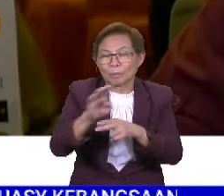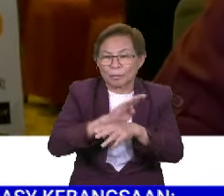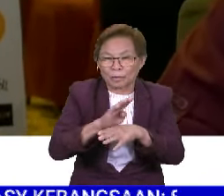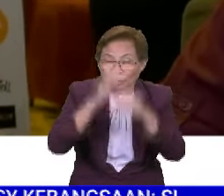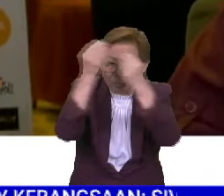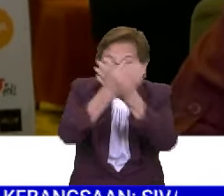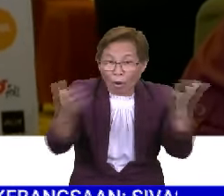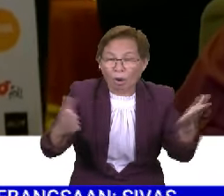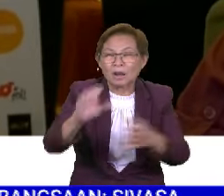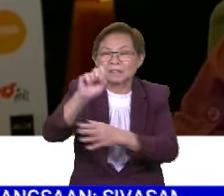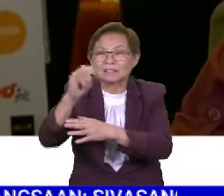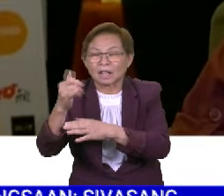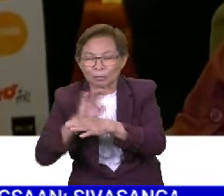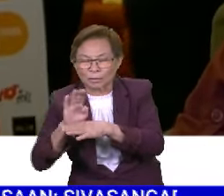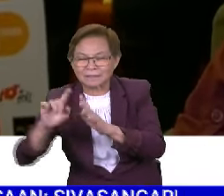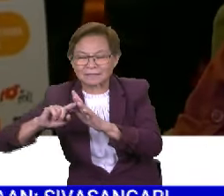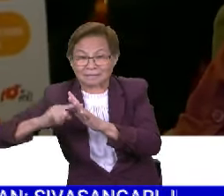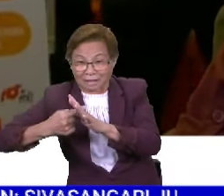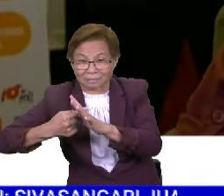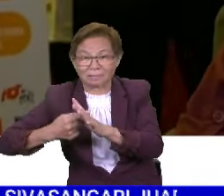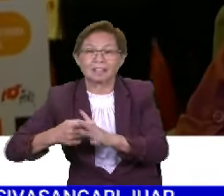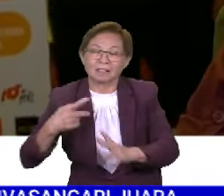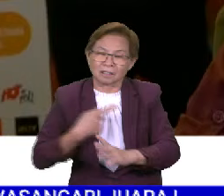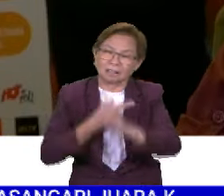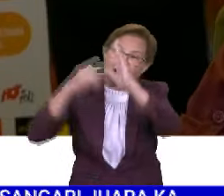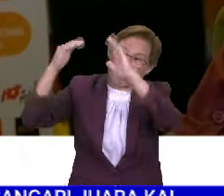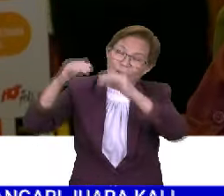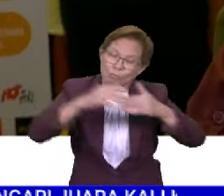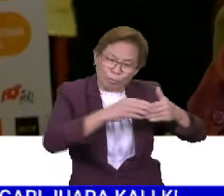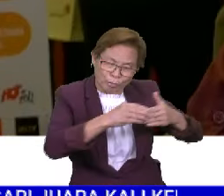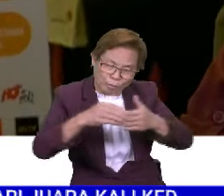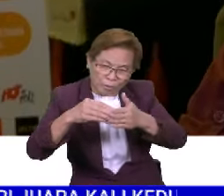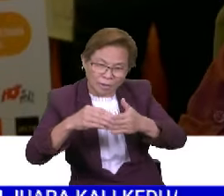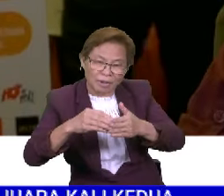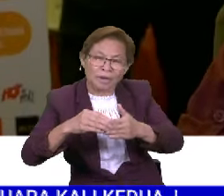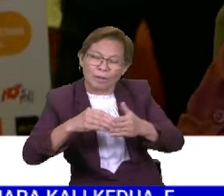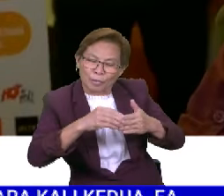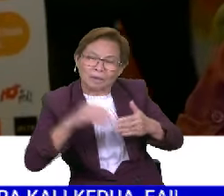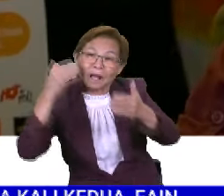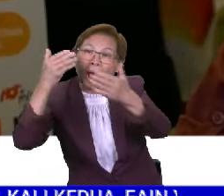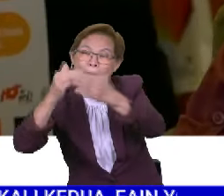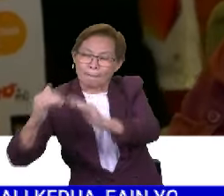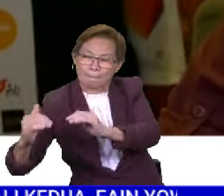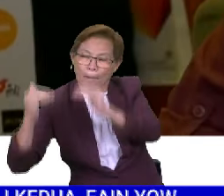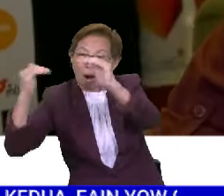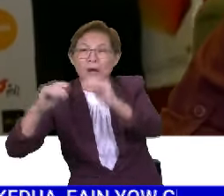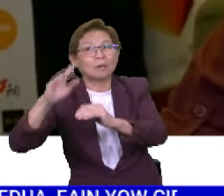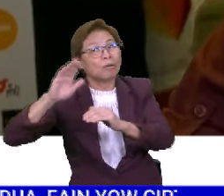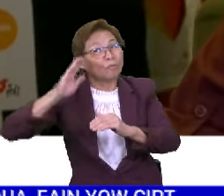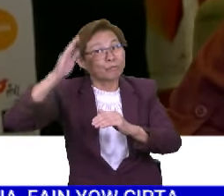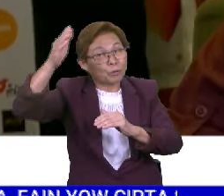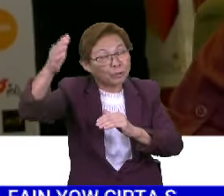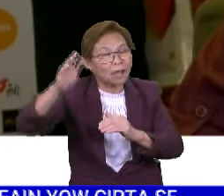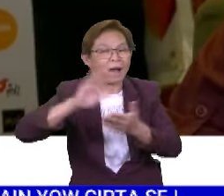ini merupakan syarikat bisnes permulaan yang kita harapkan kita akan bimbing mereka ke satu tahap di mana satu hari mereka juga akan